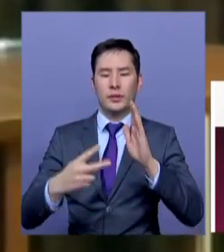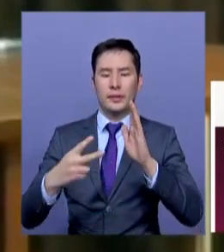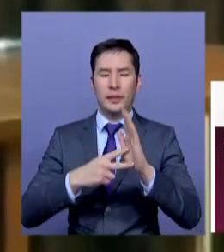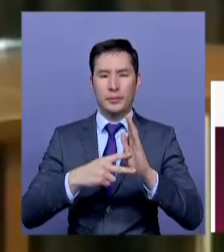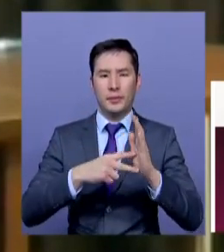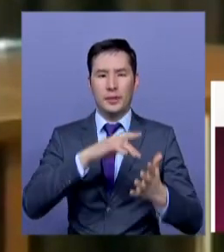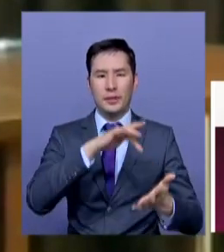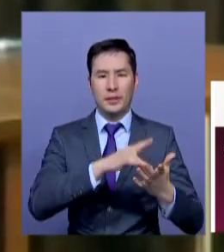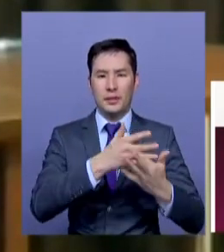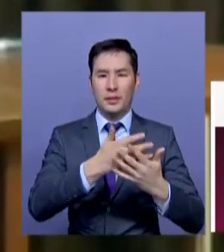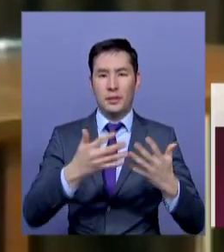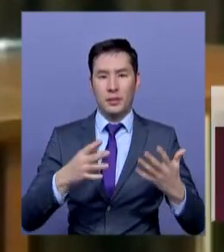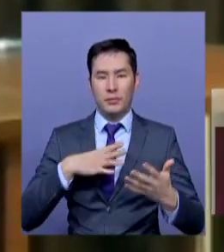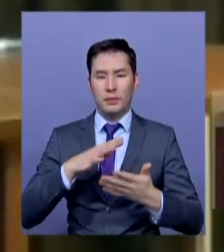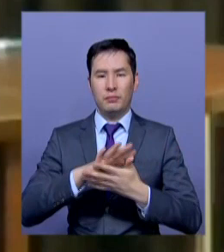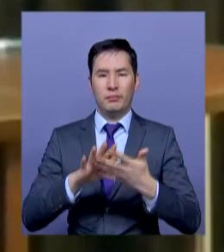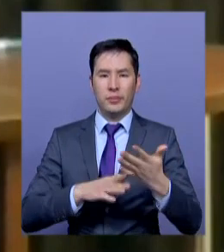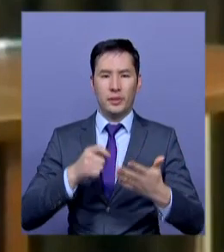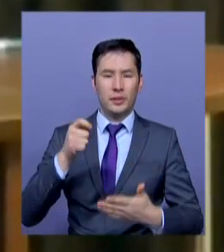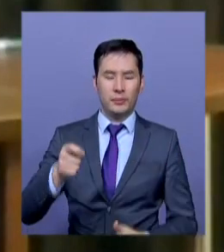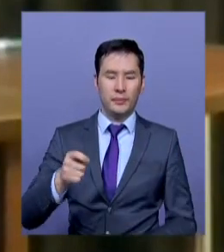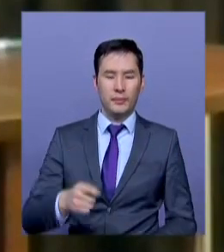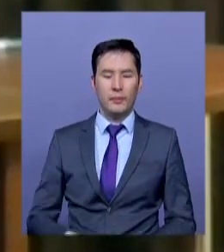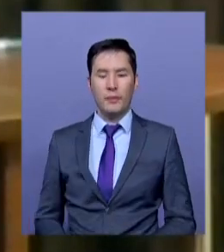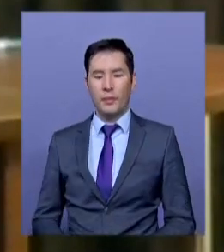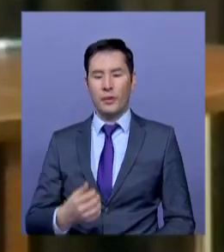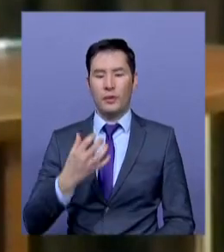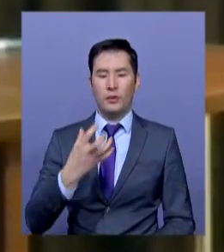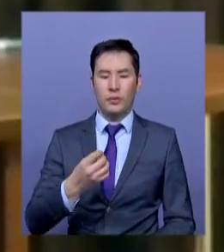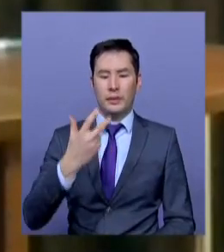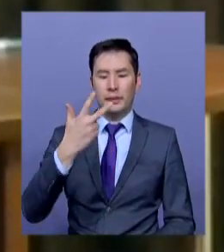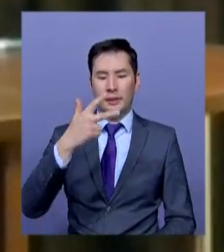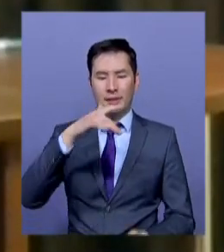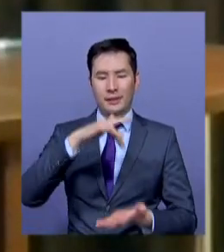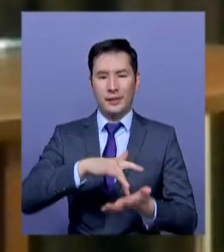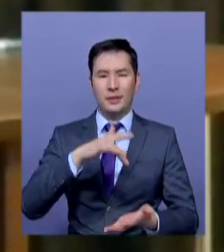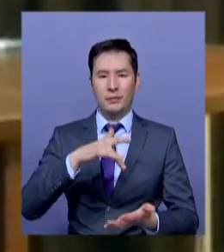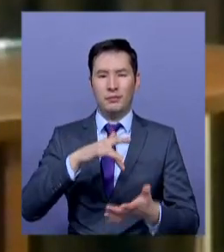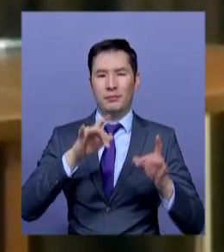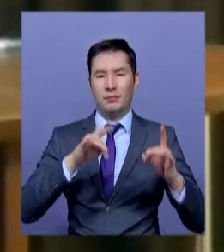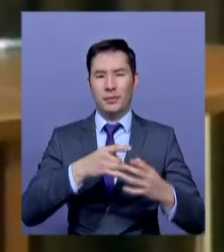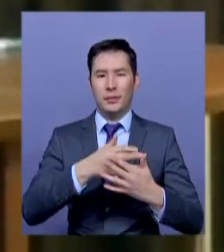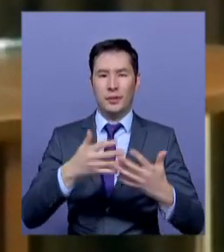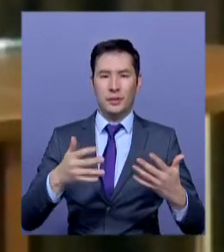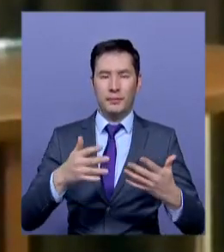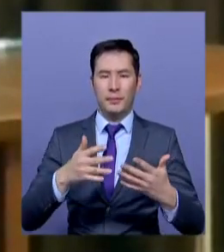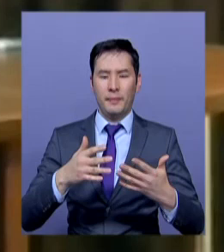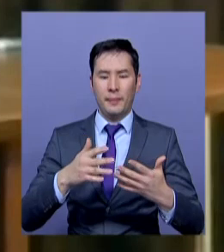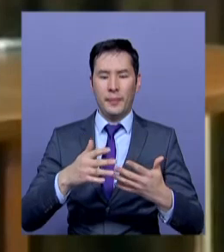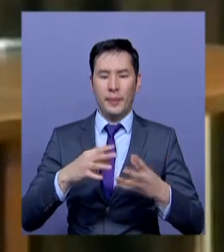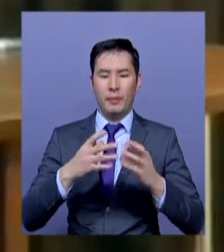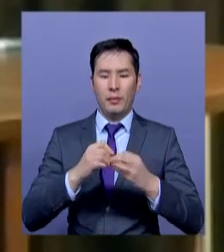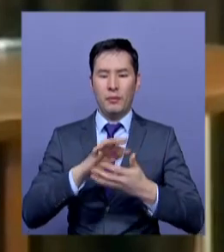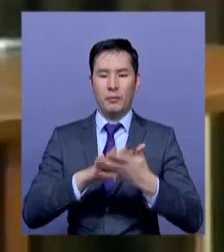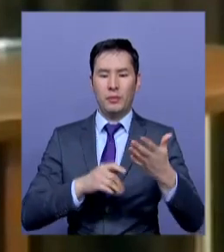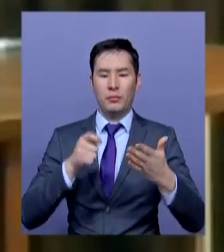әкімшілік жауапкершілік тартылды. Және үш нысан бойынша әкімшілік хаттама толтырылды. Яғни ол